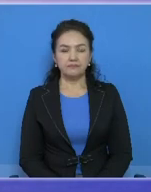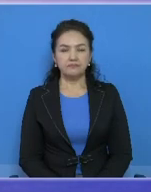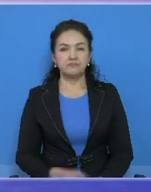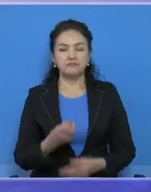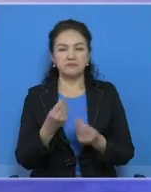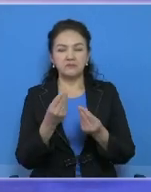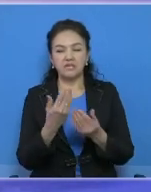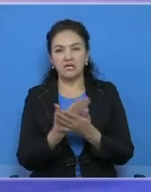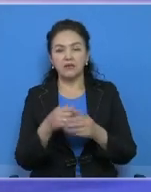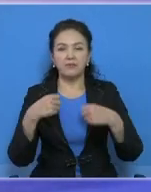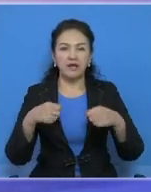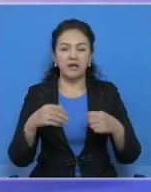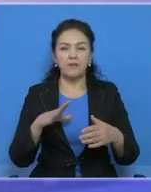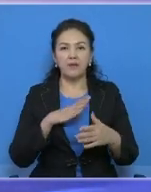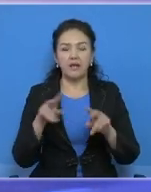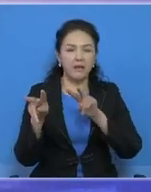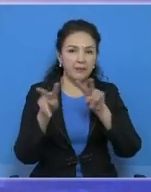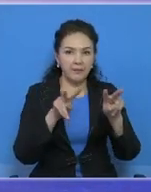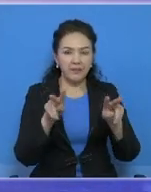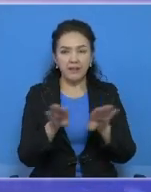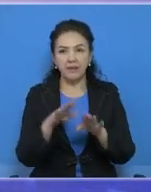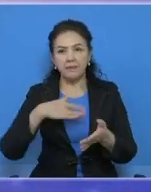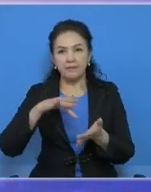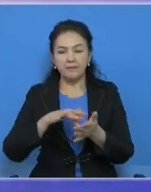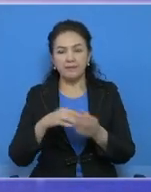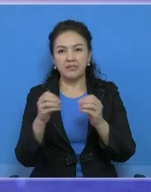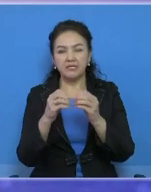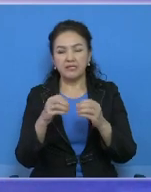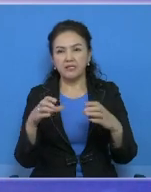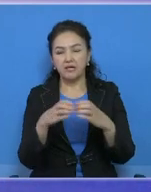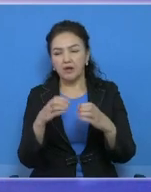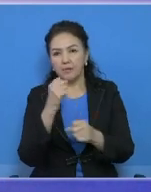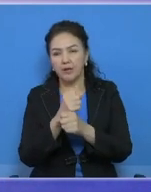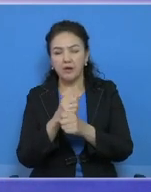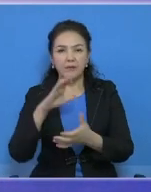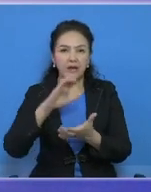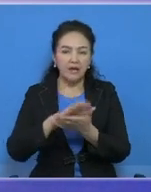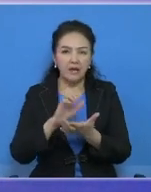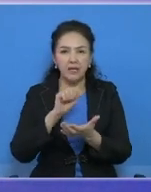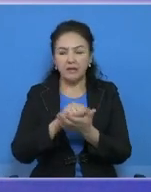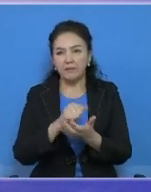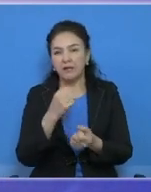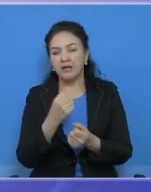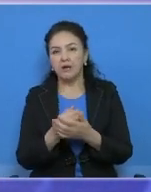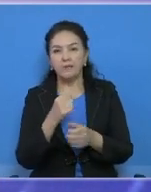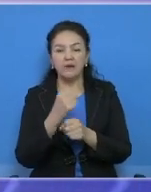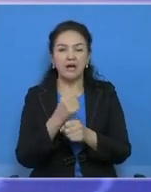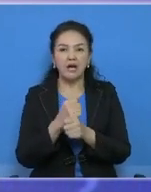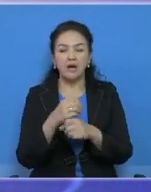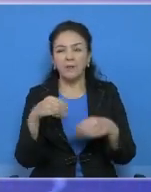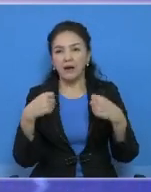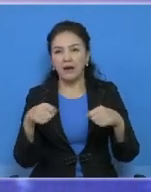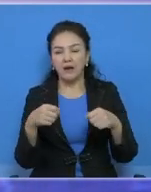Цены на социально значимые товары находятся на контроле. Так, в городе созданы 10 рабочих групп, занимающихся мониторингом соблюдения размера предельной